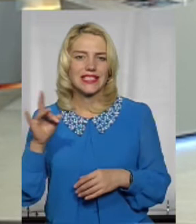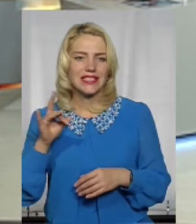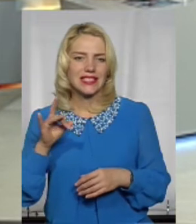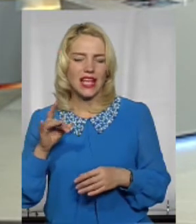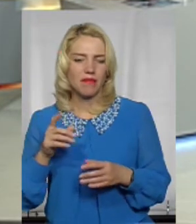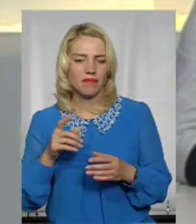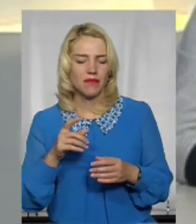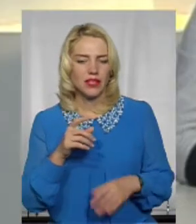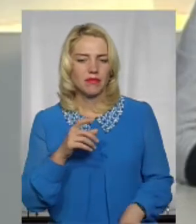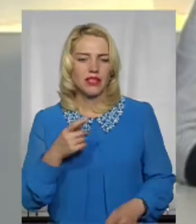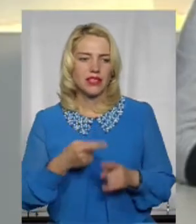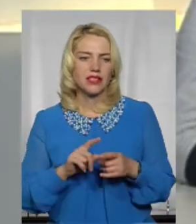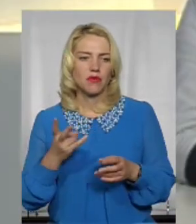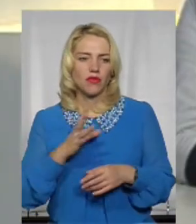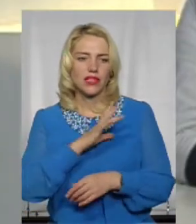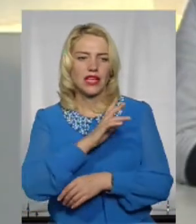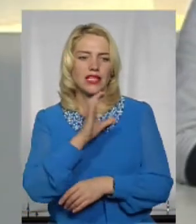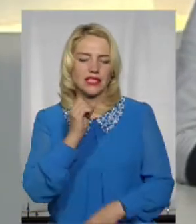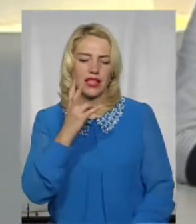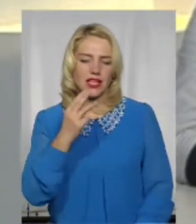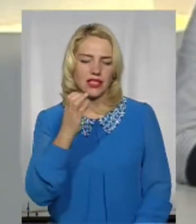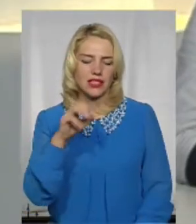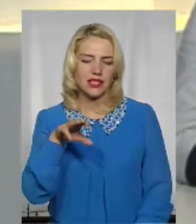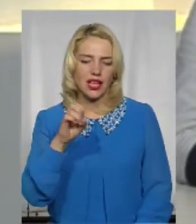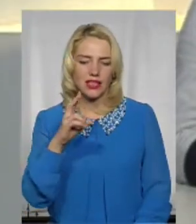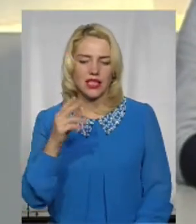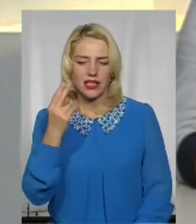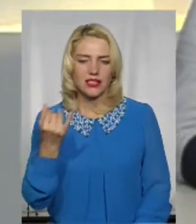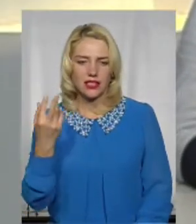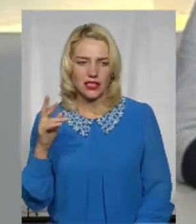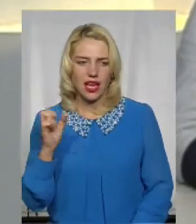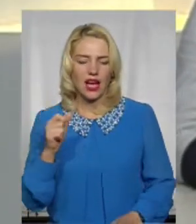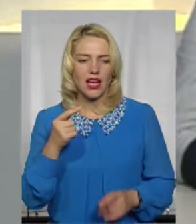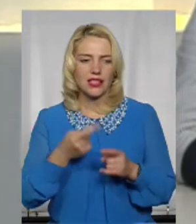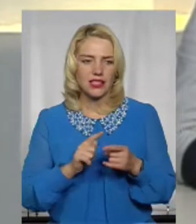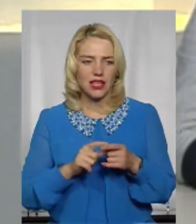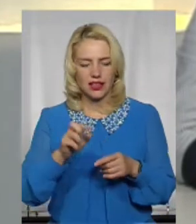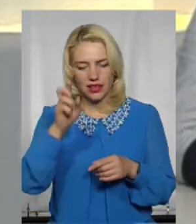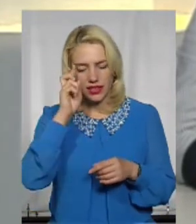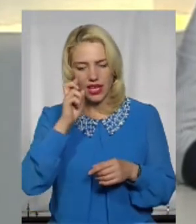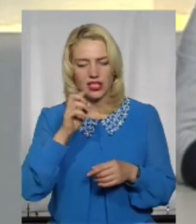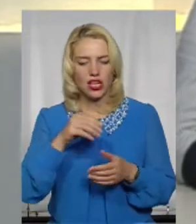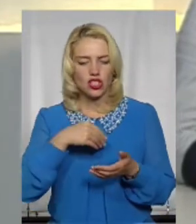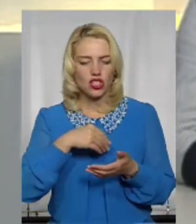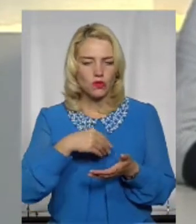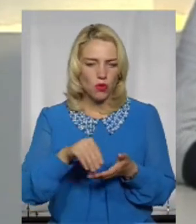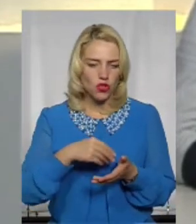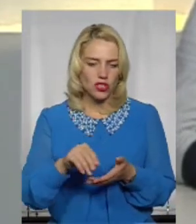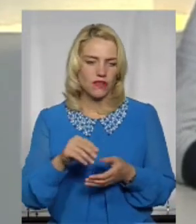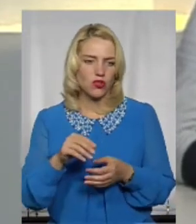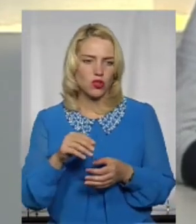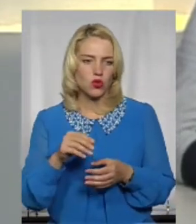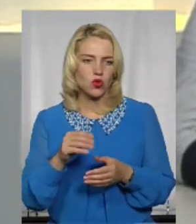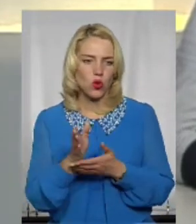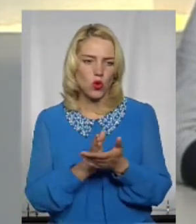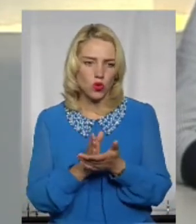була колись санстанція, а тепер це Держпродспоживслужба, їх об'єднали в такий великий конгломерат. То це не ваші компетенції? Ну, звісно, що